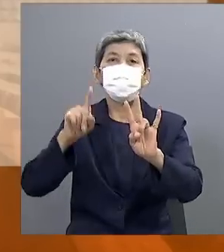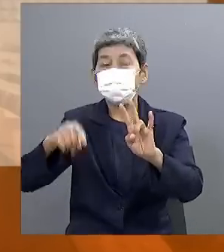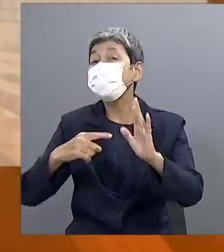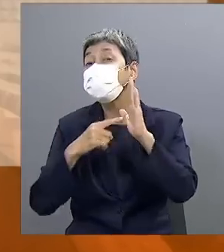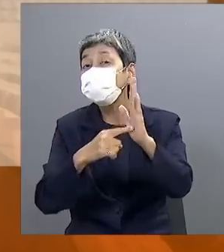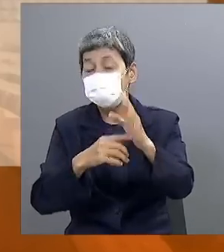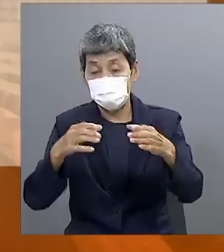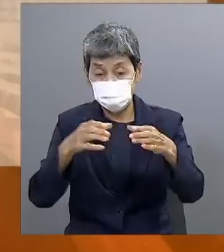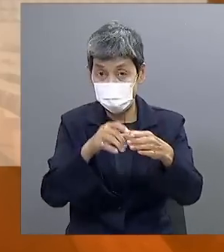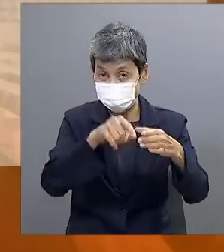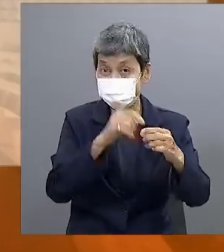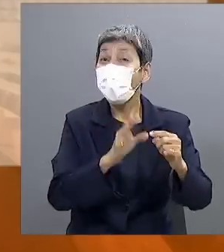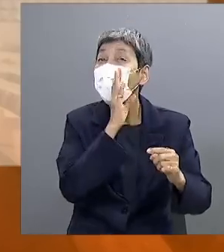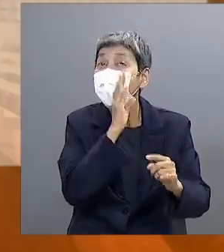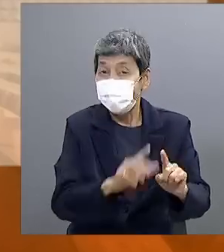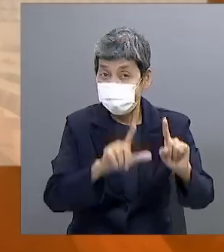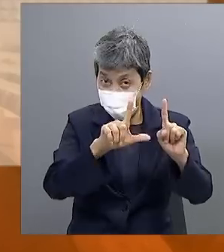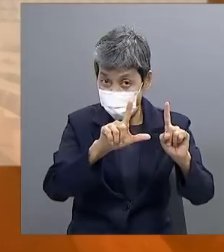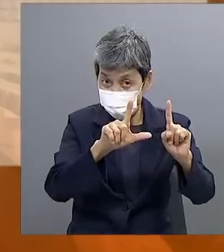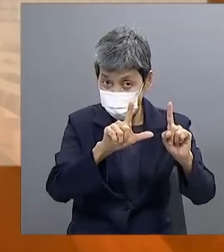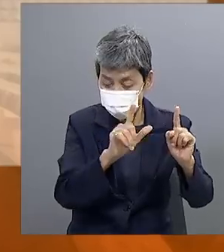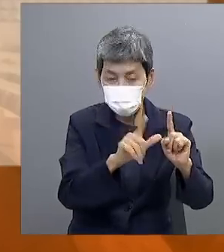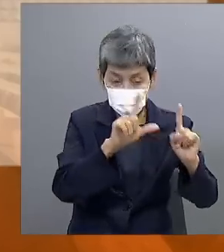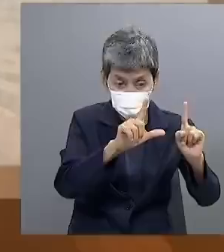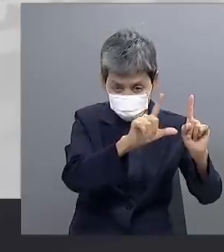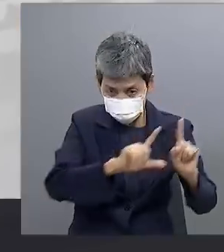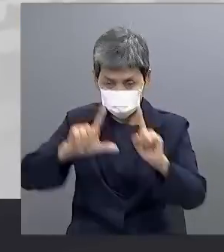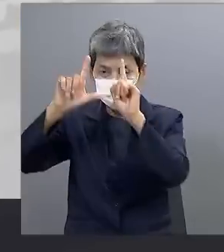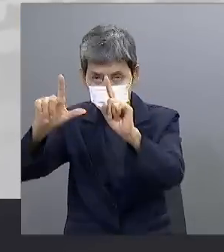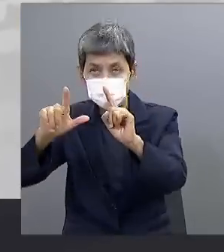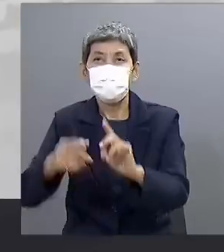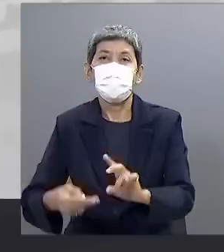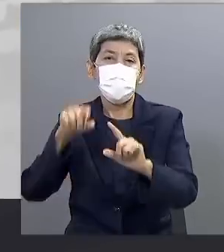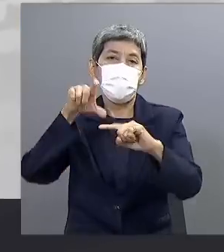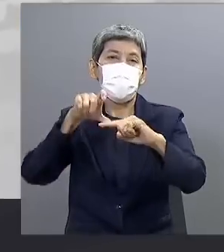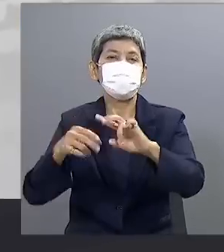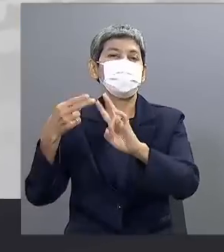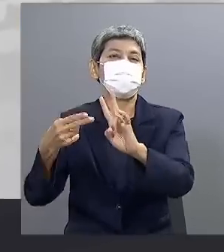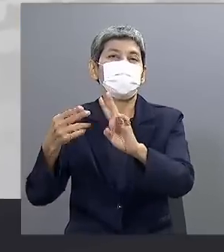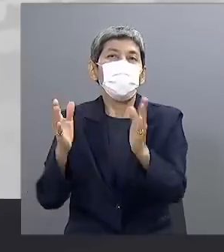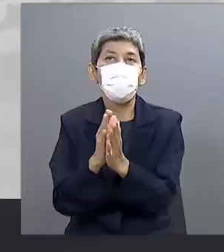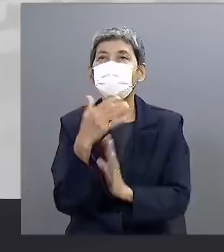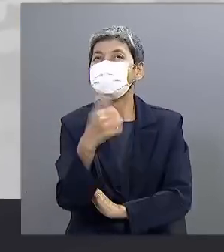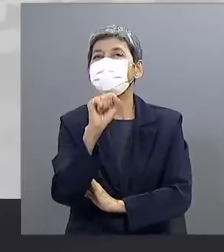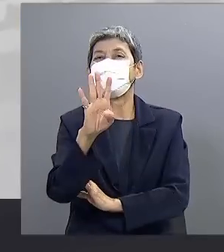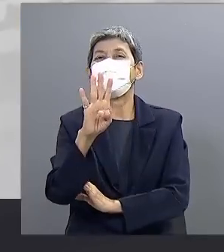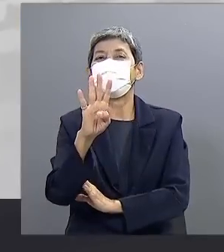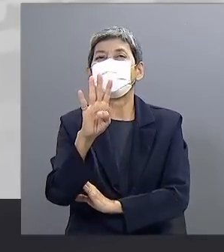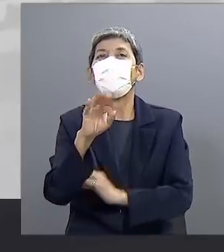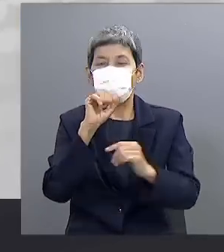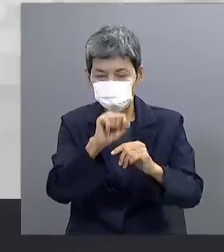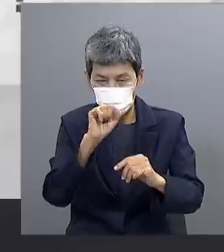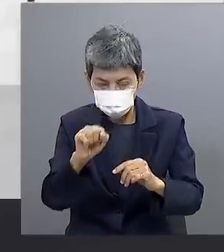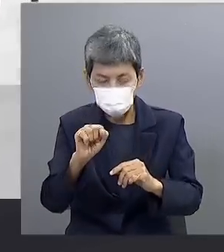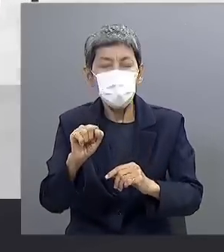ได้ล้านเสียงจะนำ1ล้านมาหาร 71,000 ก็จะได้14เท่ากับจำนวนส.ส.พึงมีของ